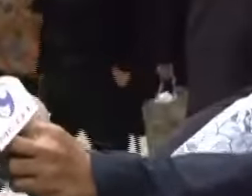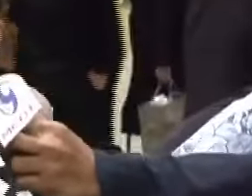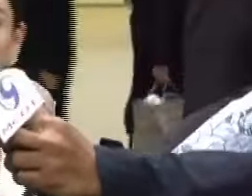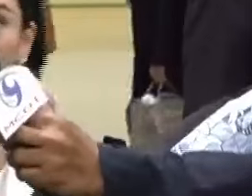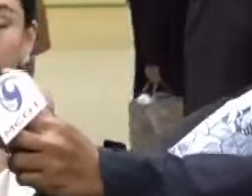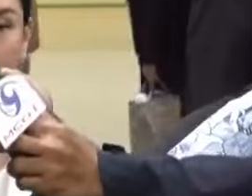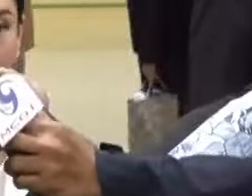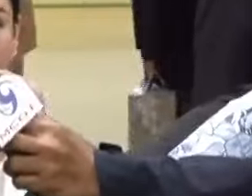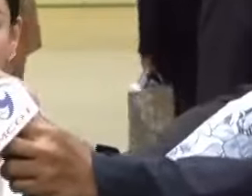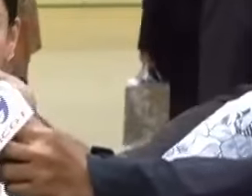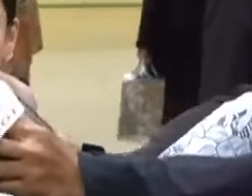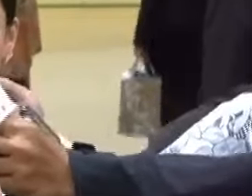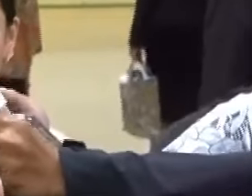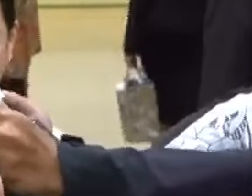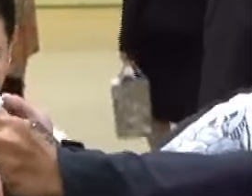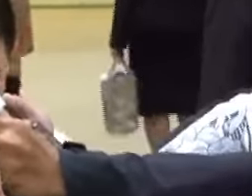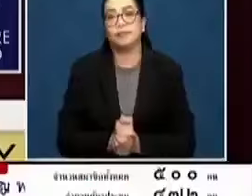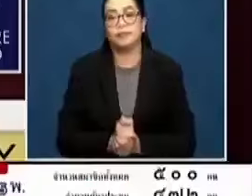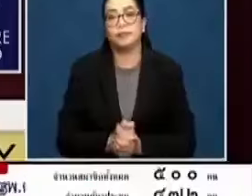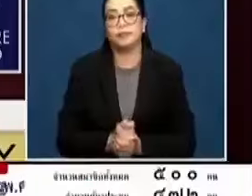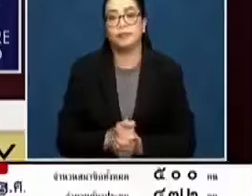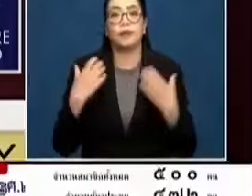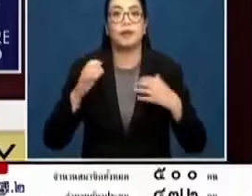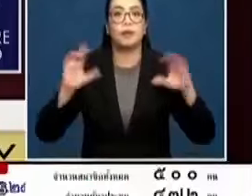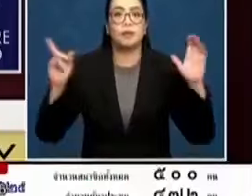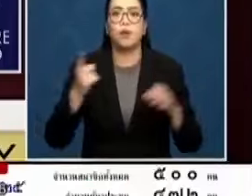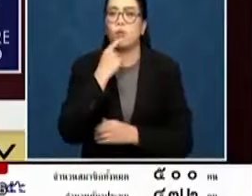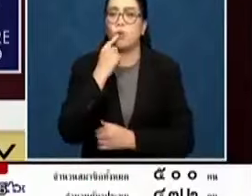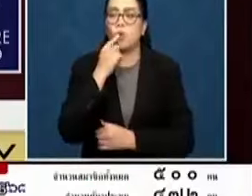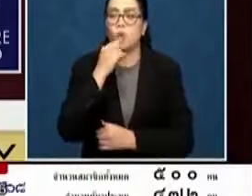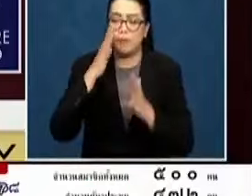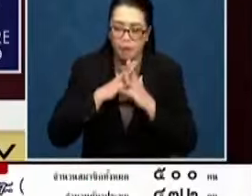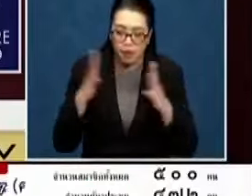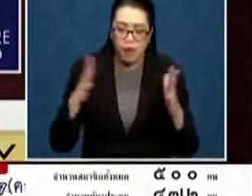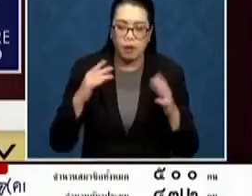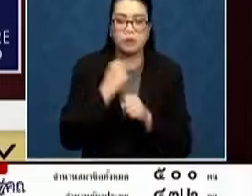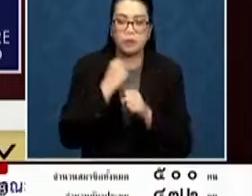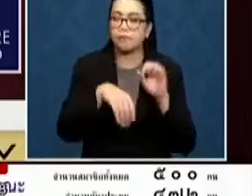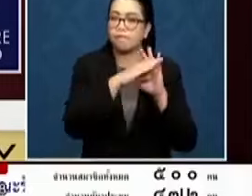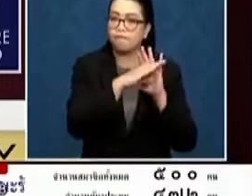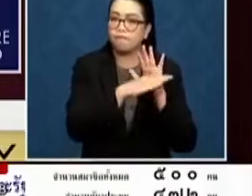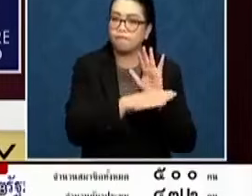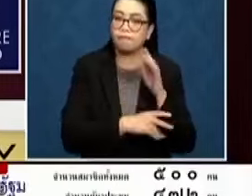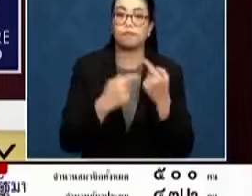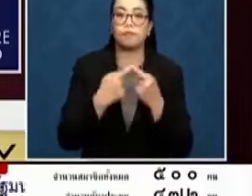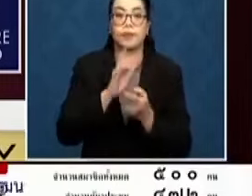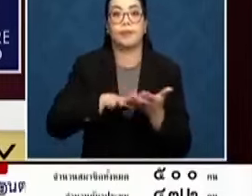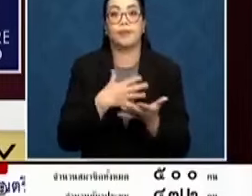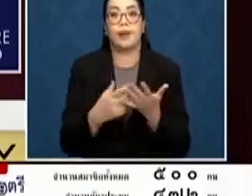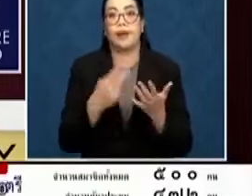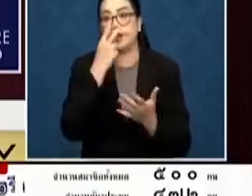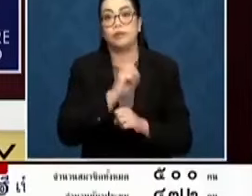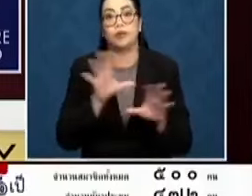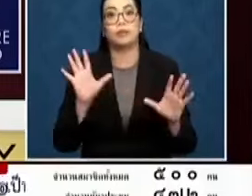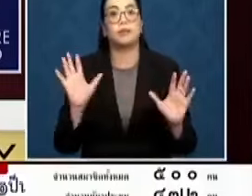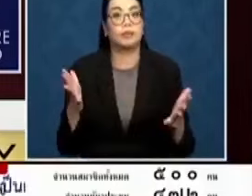ของเราไอ้โครงการเก่าไม่เอาเลยอย่างเงี้ยหรือถ้าเกิดว่าก้าวไกลเป็นรัฐบาลเข้ามาจะไม่เอาทั้งหมดเลยเหรอโครงการที่รัฐบ